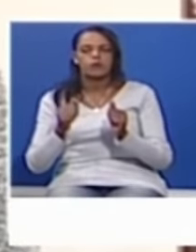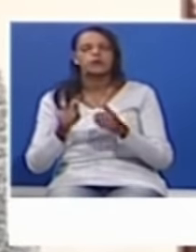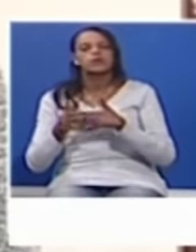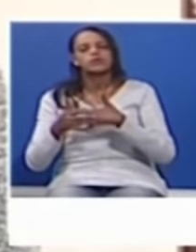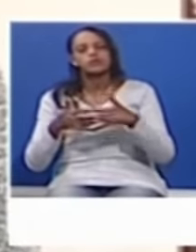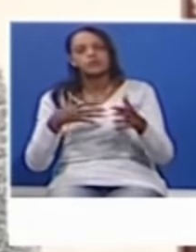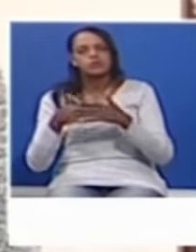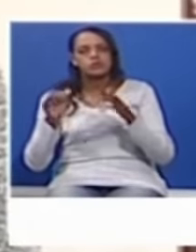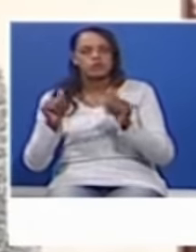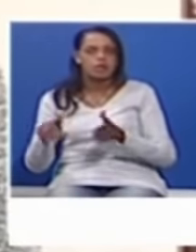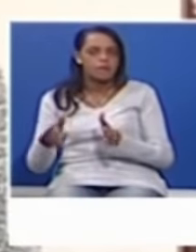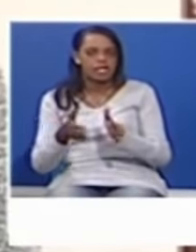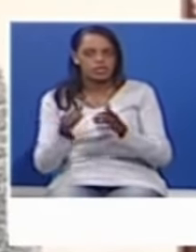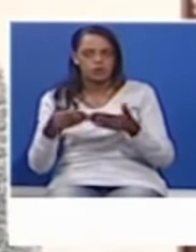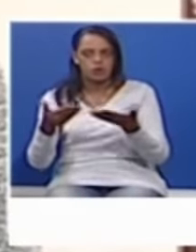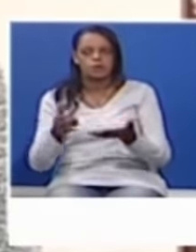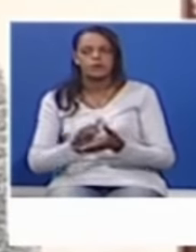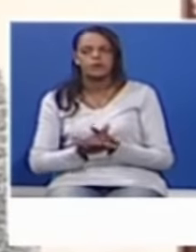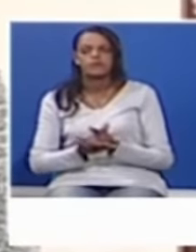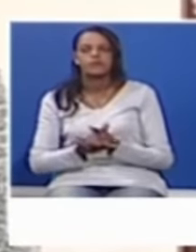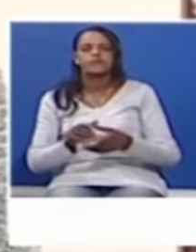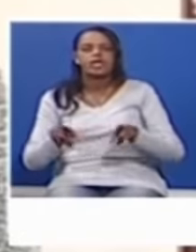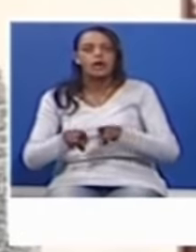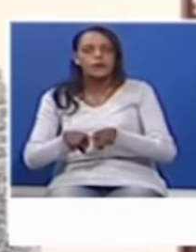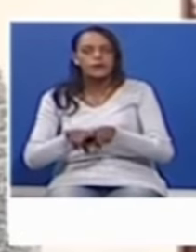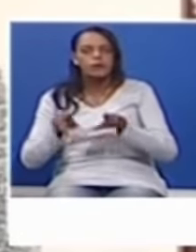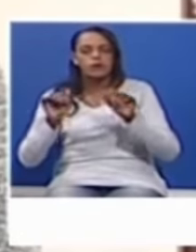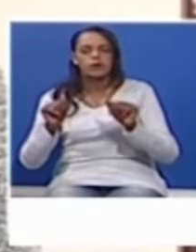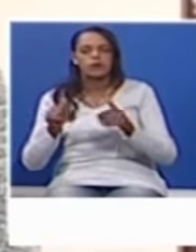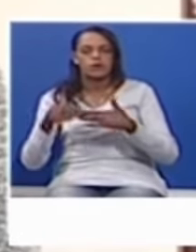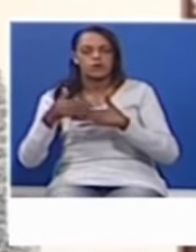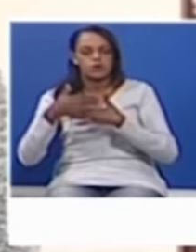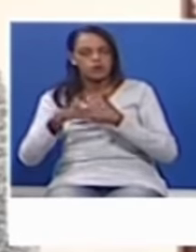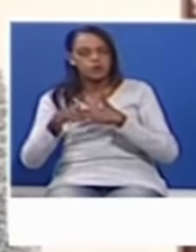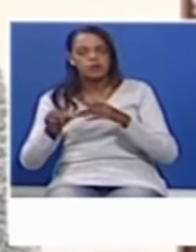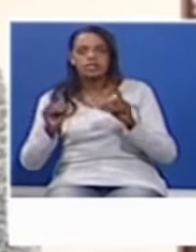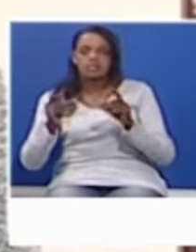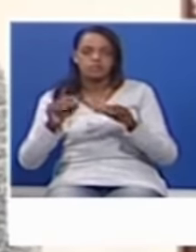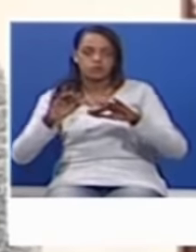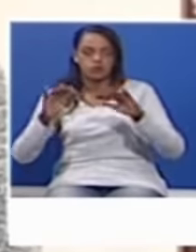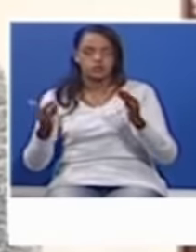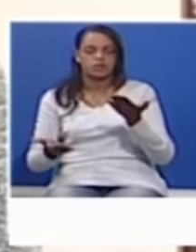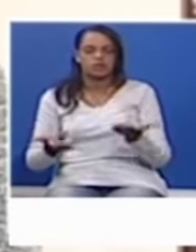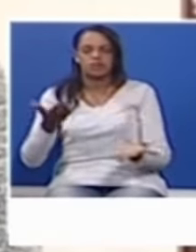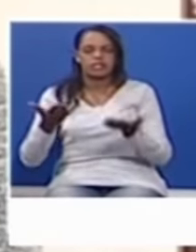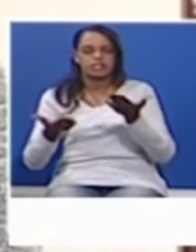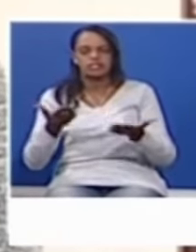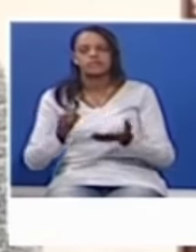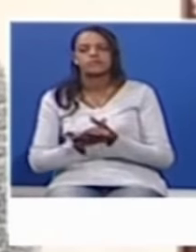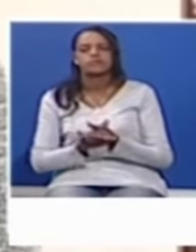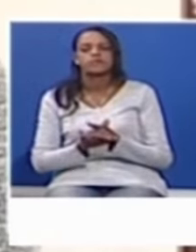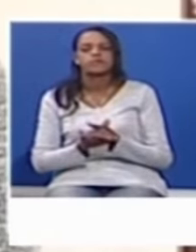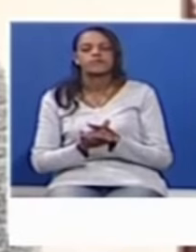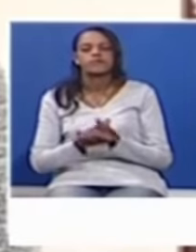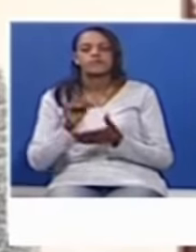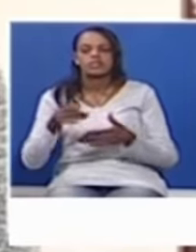ስሉጥ ብዝኾነ መንገዲ ክወሃቦ ኣብ ቀረብኡ ክኸውን ርሑው እዩ እኳ ተበናዮ ብጂኦግራፊያዊ መለክዒ